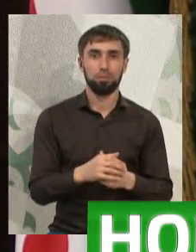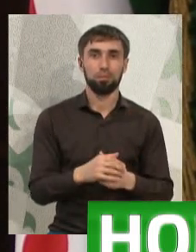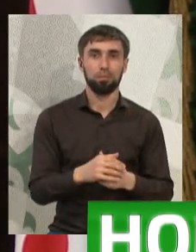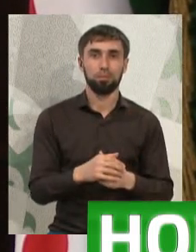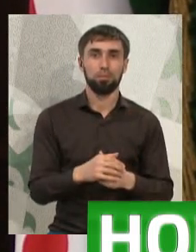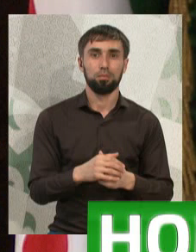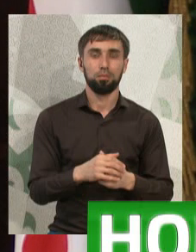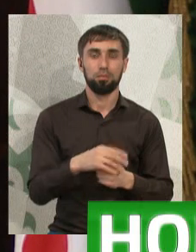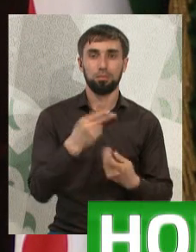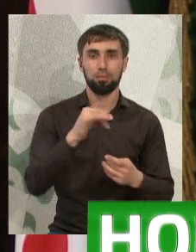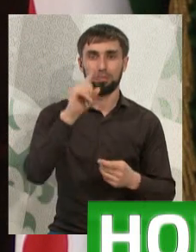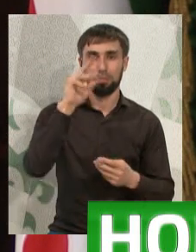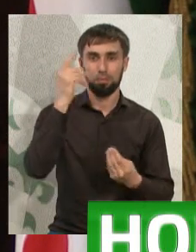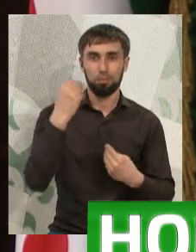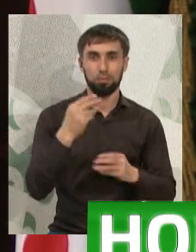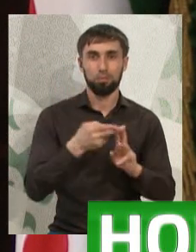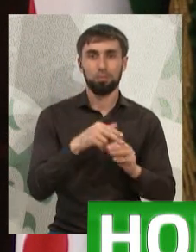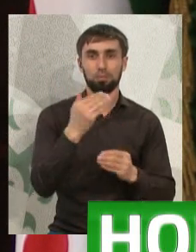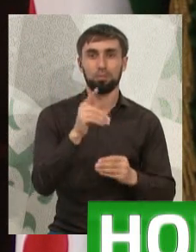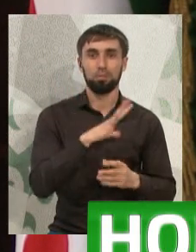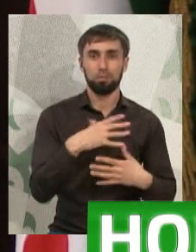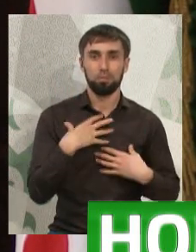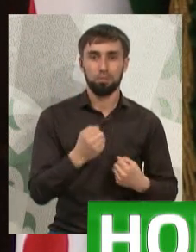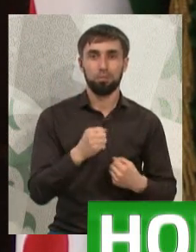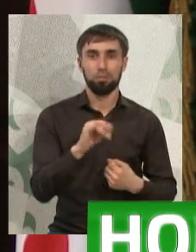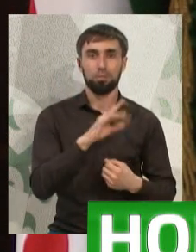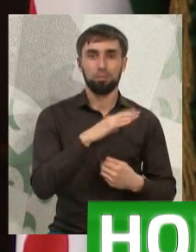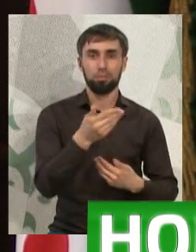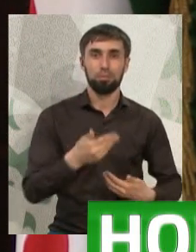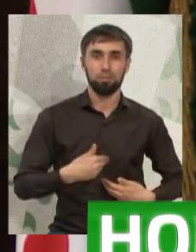дай Бог им всем здоровья, чтобы они все реально улучшили свои жилищные условия.